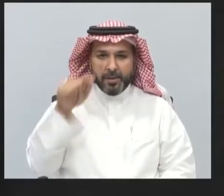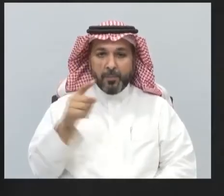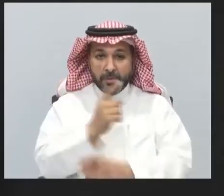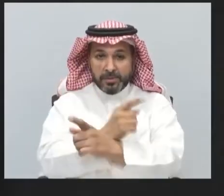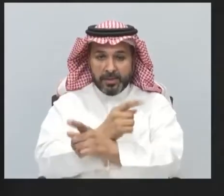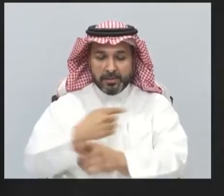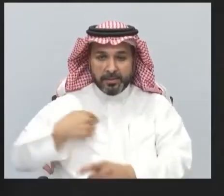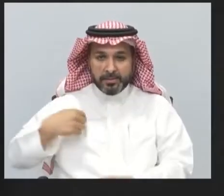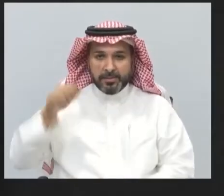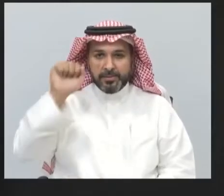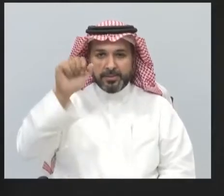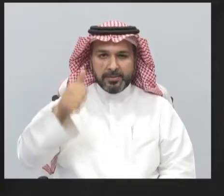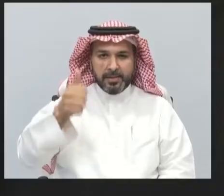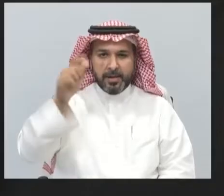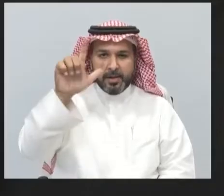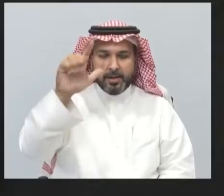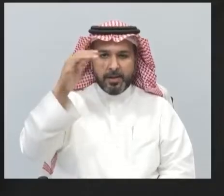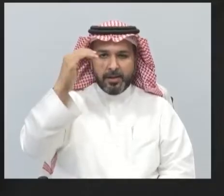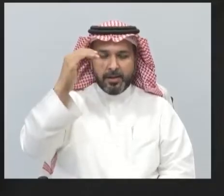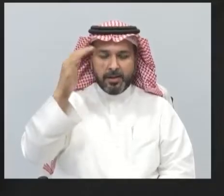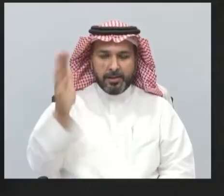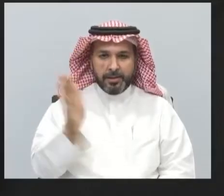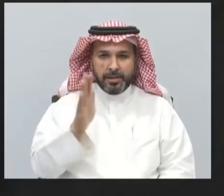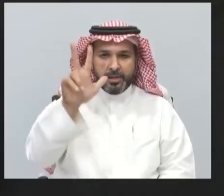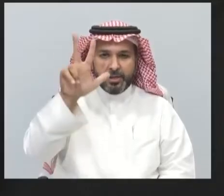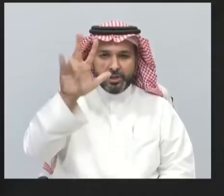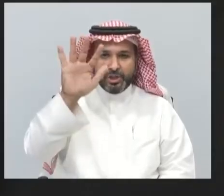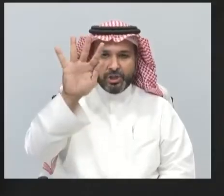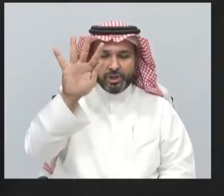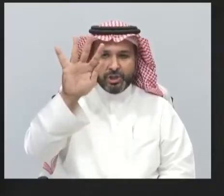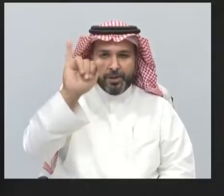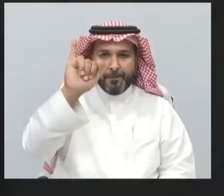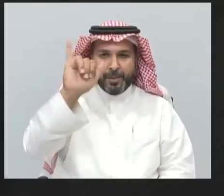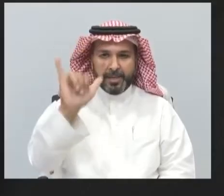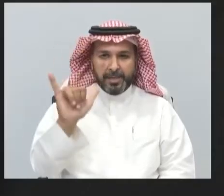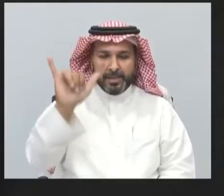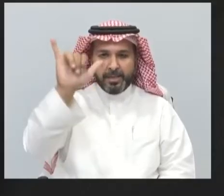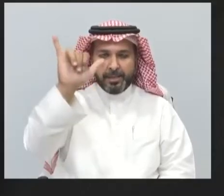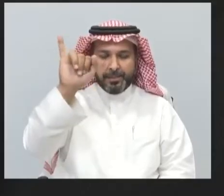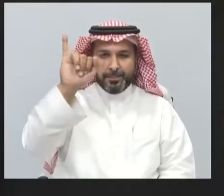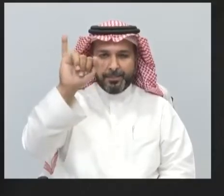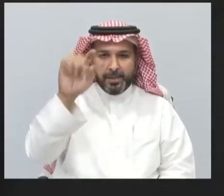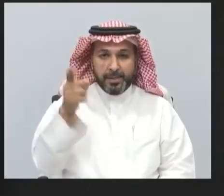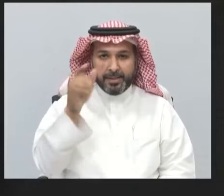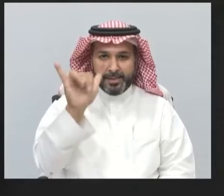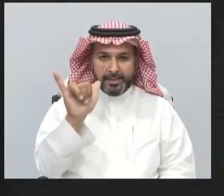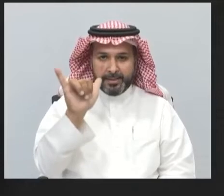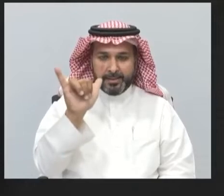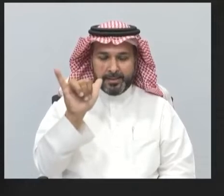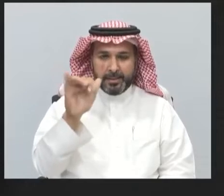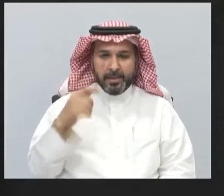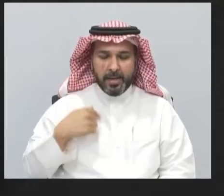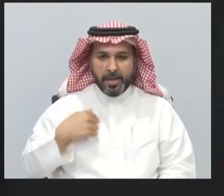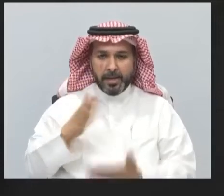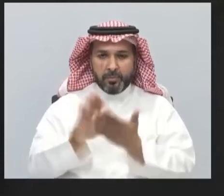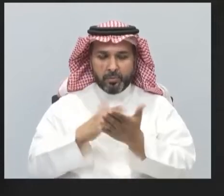الموضوع وعلاقته بالموضوع السابق احنا اخذنا في الموضوع السابق معمل الهندسه وكيف كنا نجيب معادلات العمود المنصف بناء